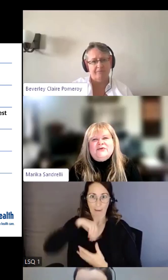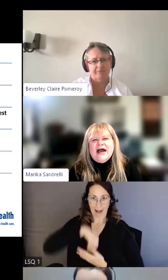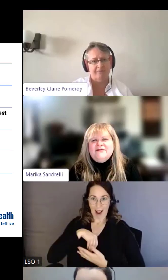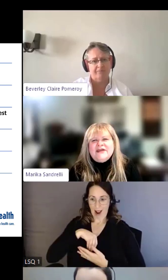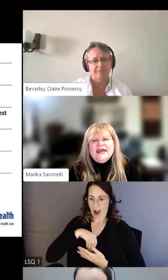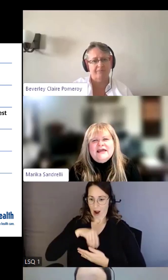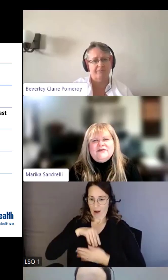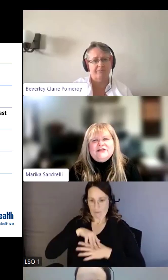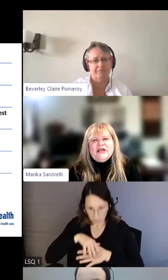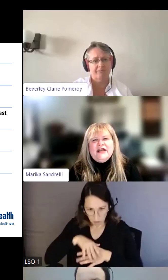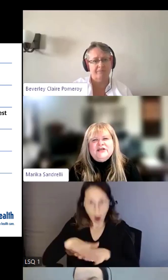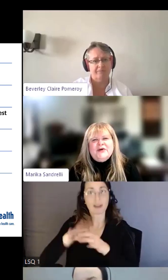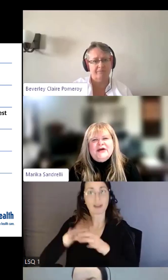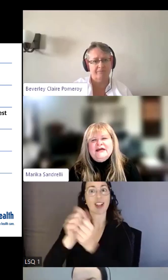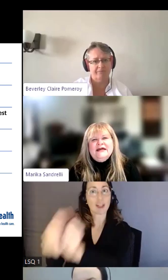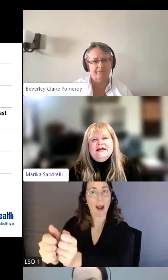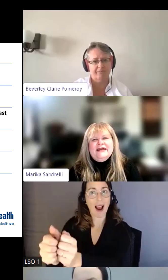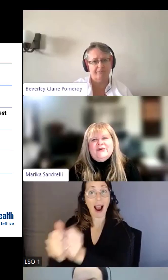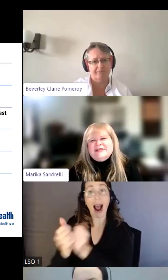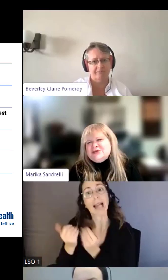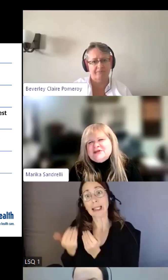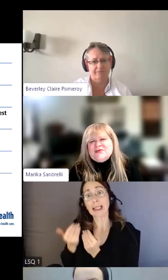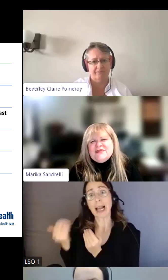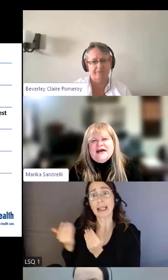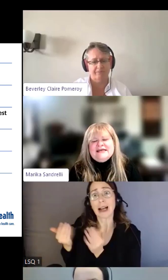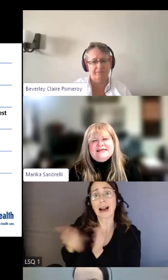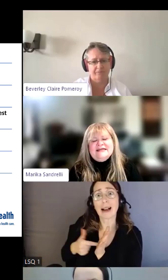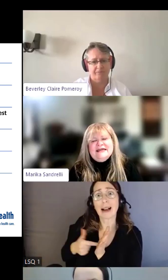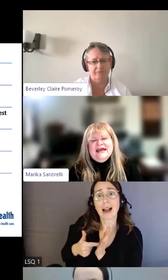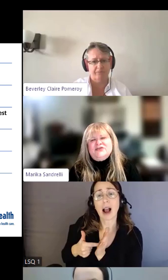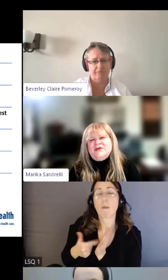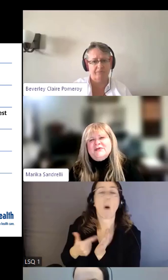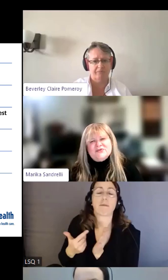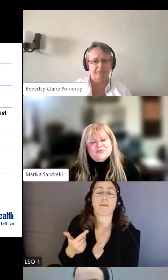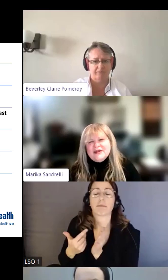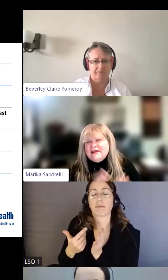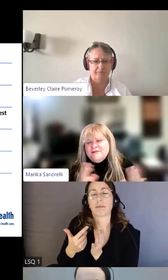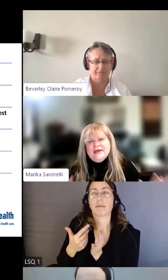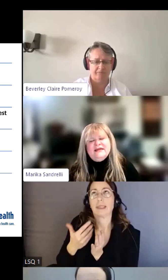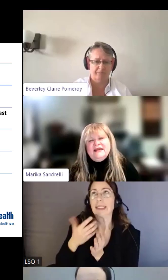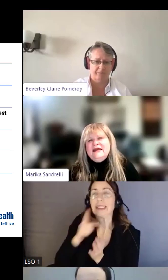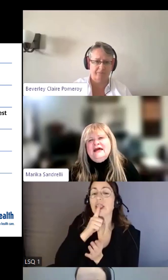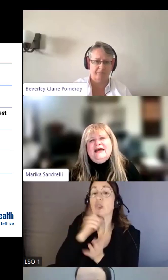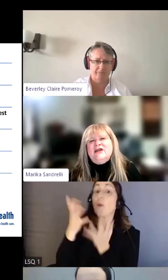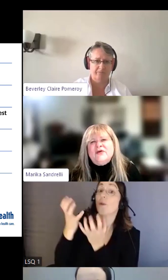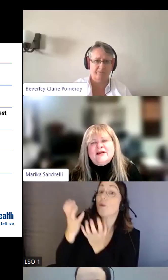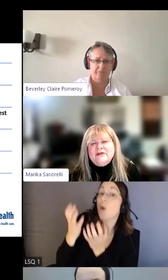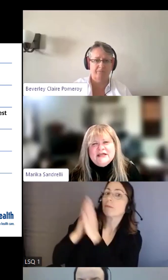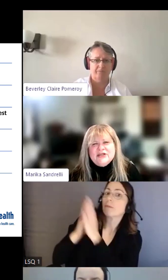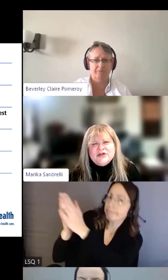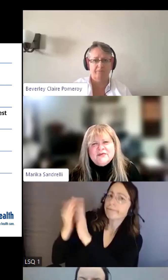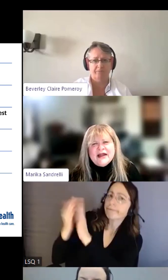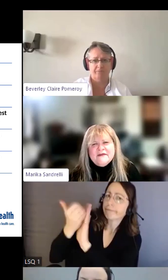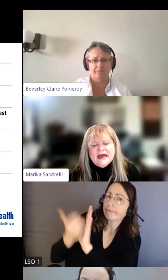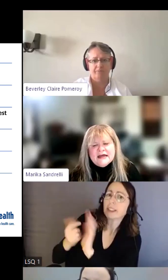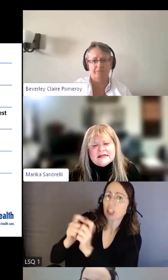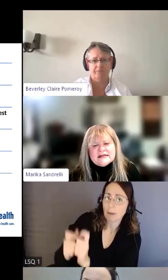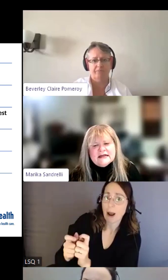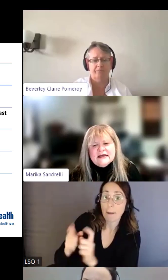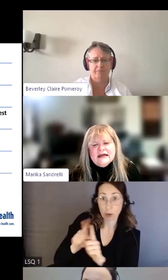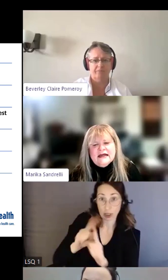plaidoyons pas pour le changement, mais je pense que le changement doit venir de nous. Et chez TRIP, nous avons vraiment des professeurs incroyables à ce